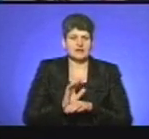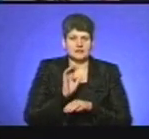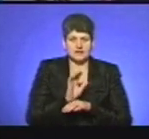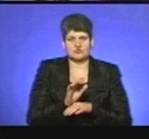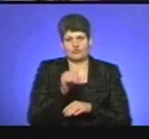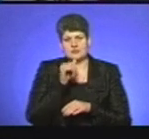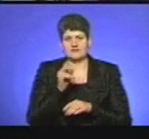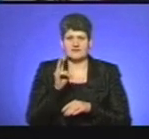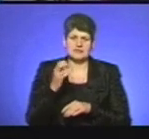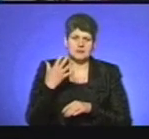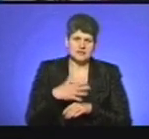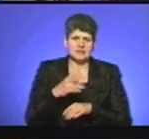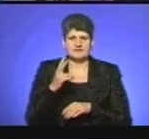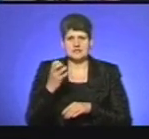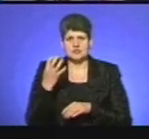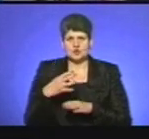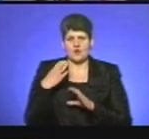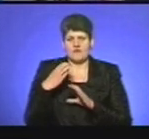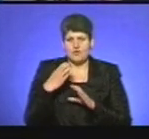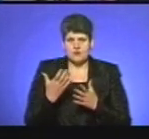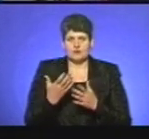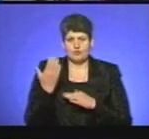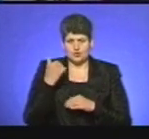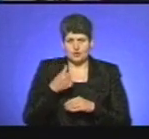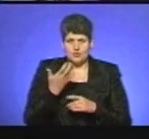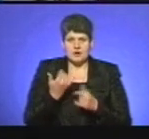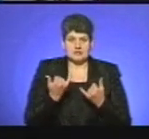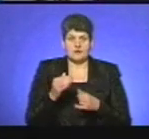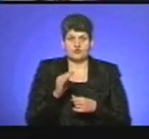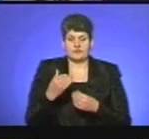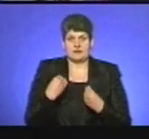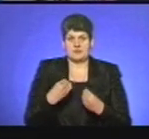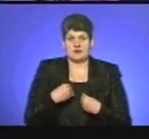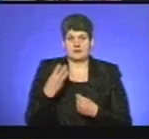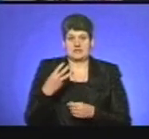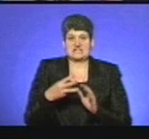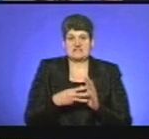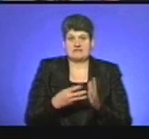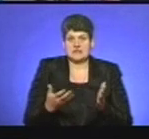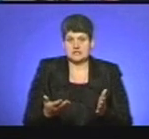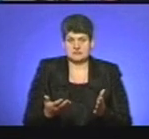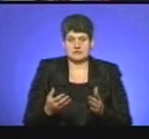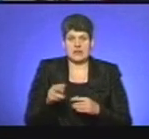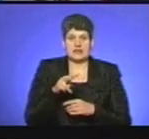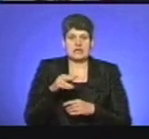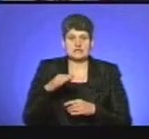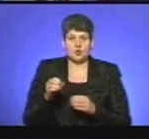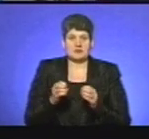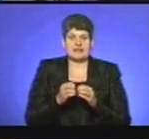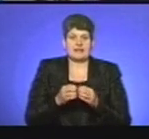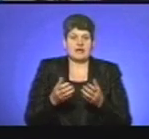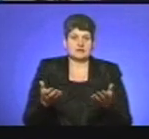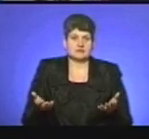місяць 250-240 вагонів пройшли рік. А зараз, наприклад, в жовтні нам дали 38 вагонів, в листопаді